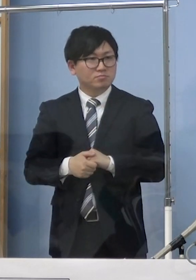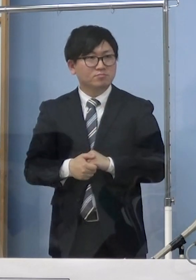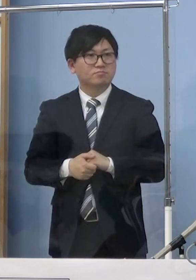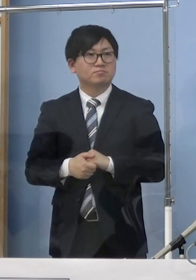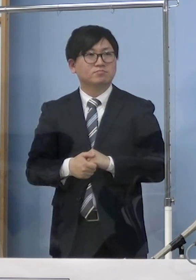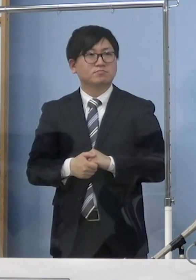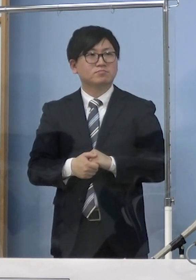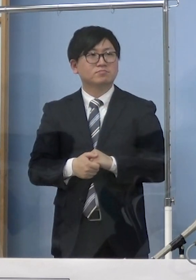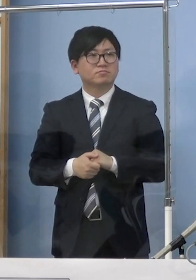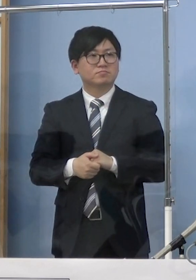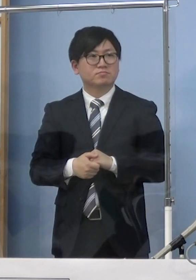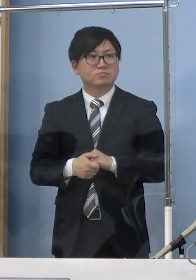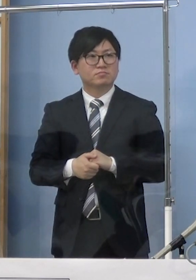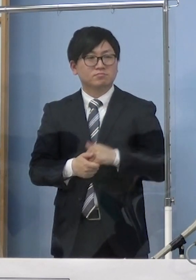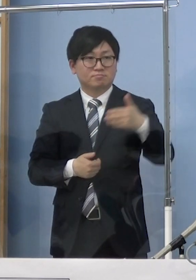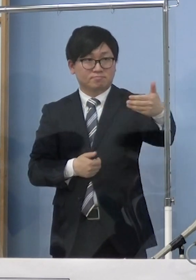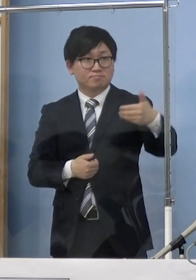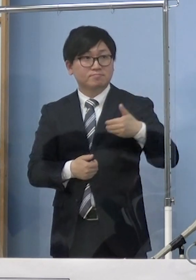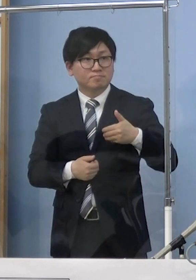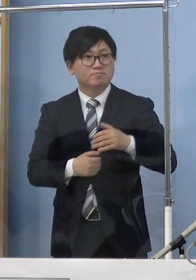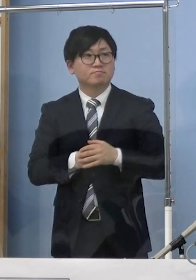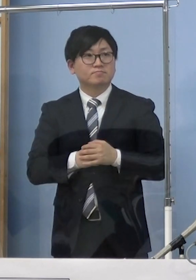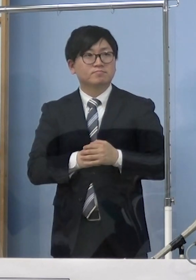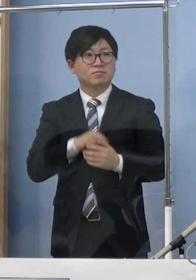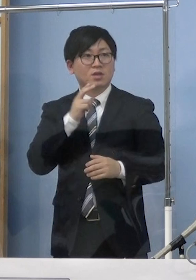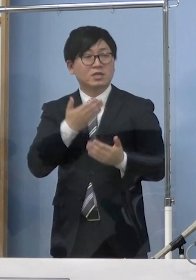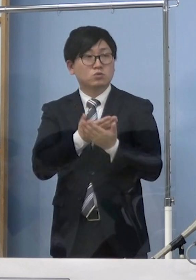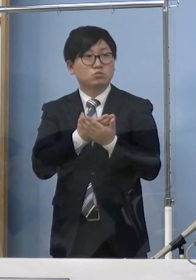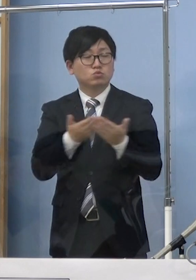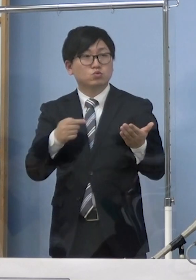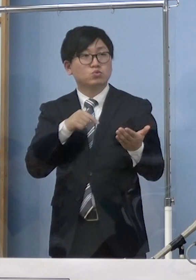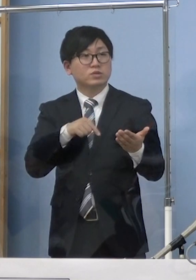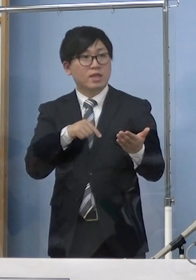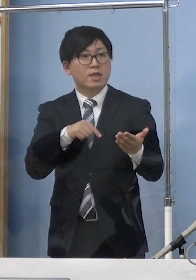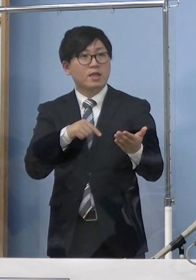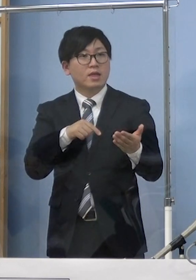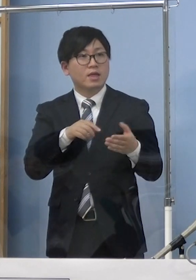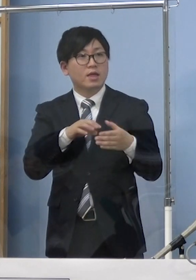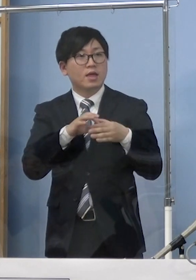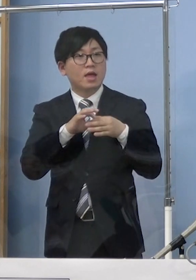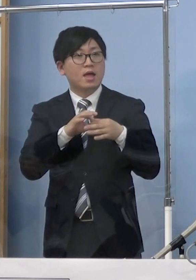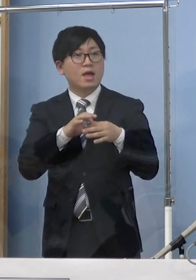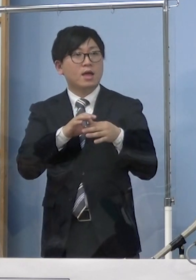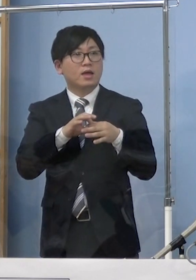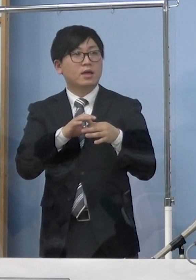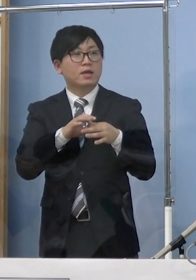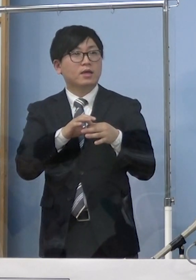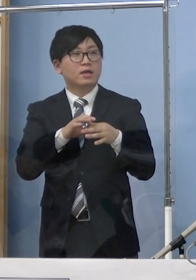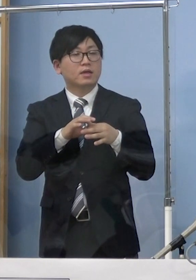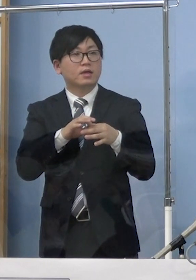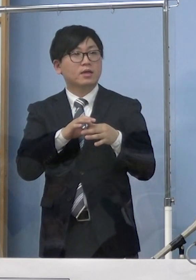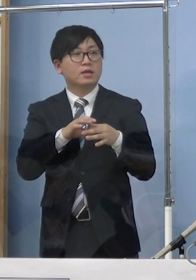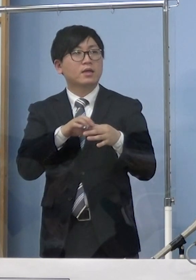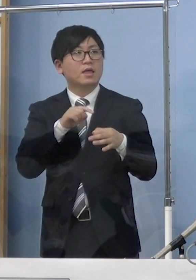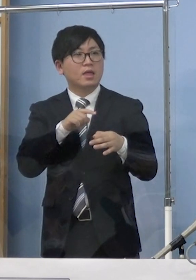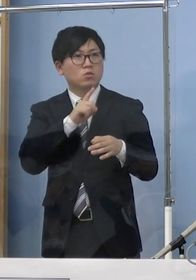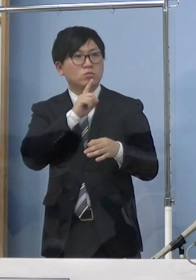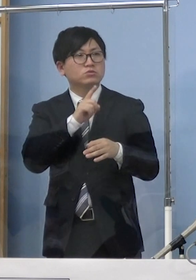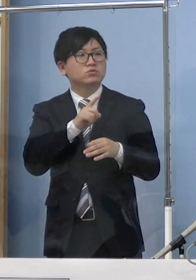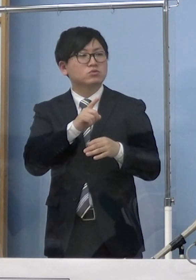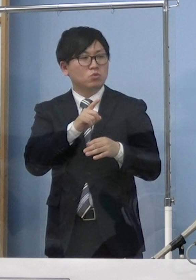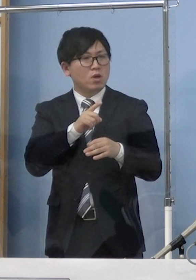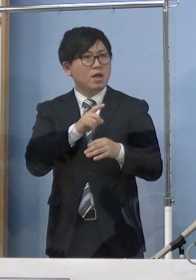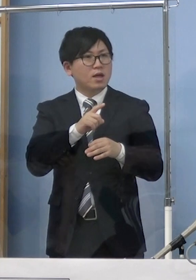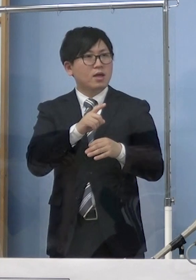はい、 今の話で関連で、その飲食店の人やからっていう理由で飲食店関係者とまとめるのはちょっと暴論かなと思ってまして